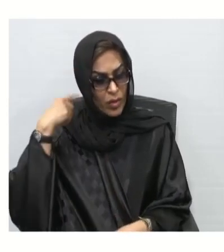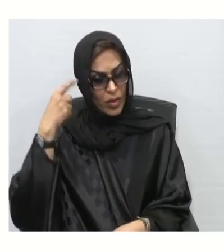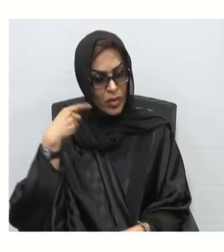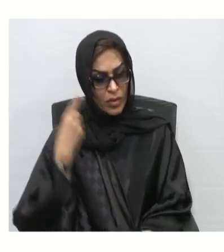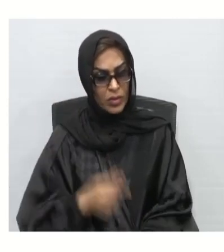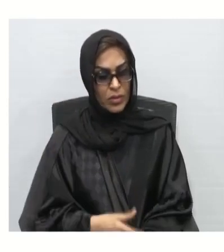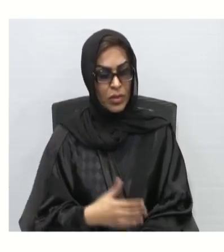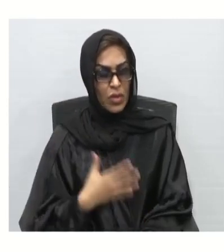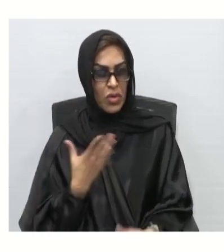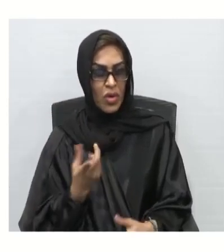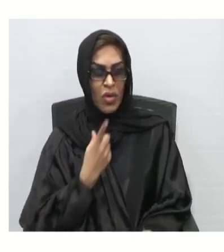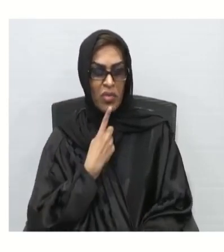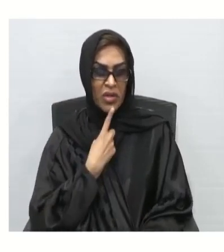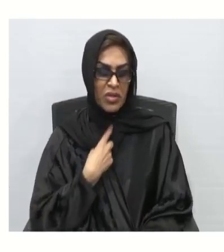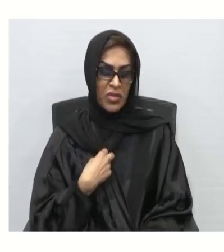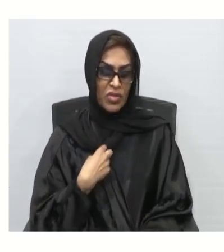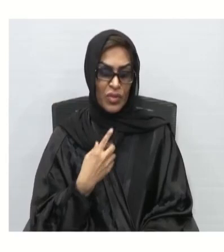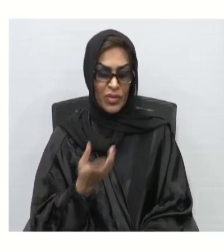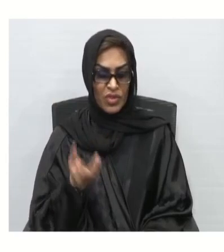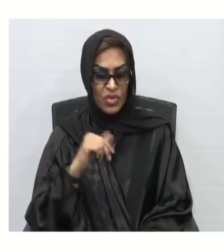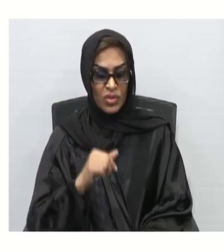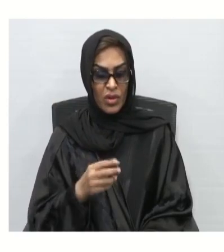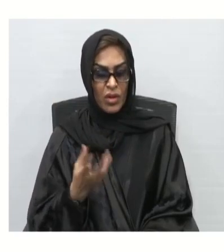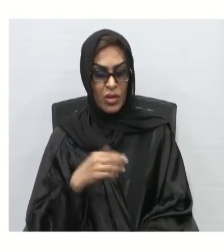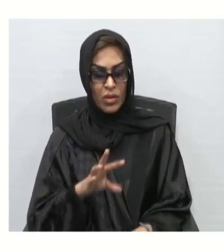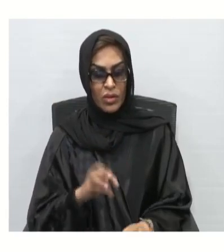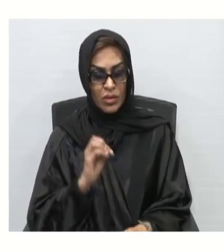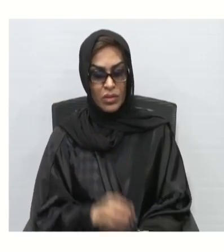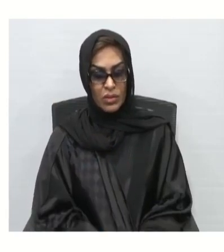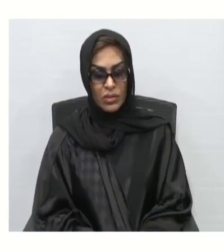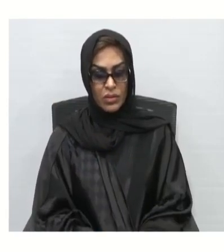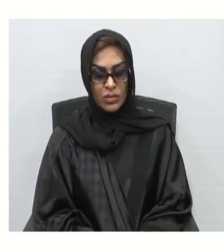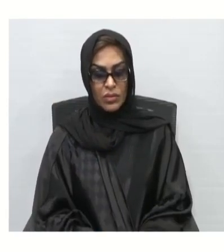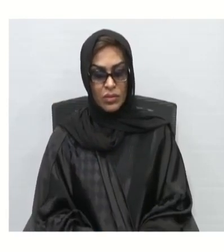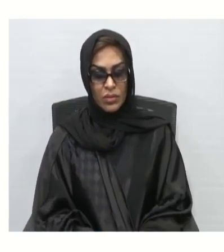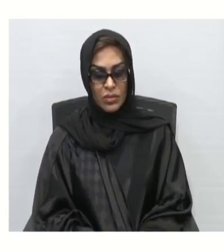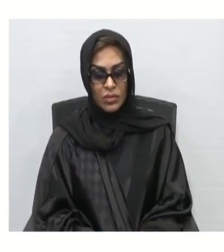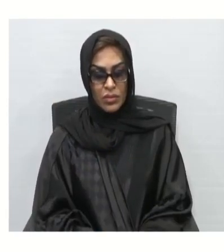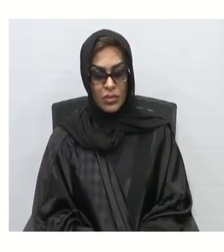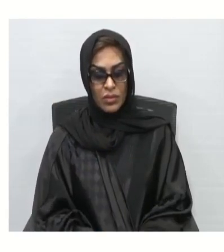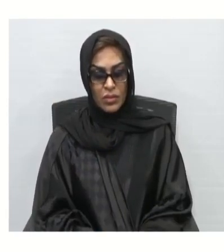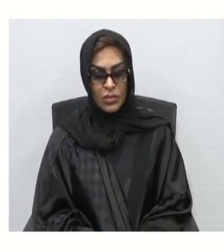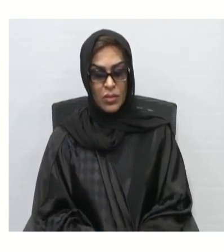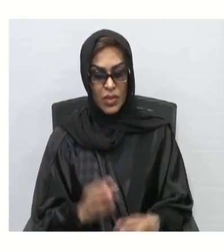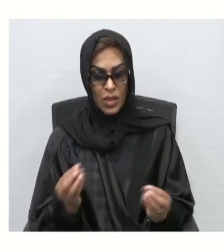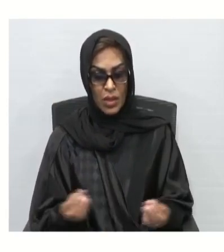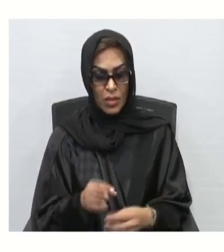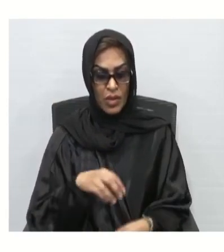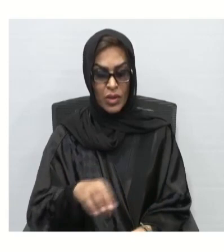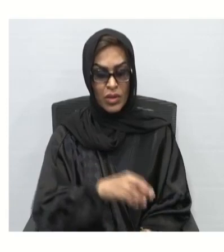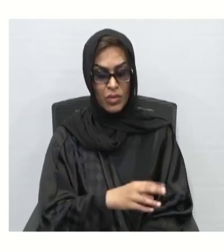ارجع اليها قد تكون قله الرغبه بشرائها وبالتالي تم توفير جمع